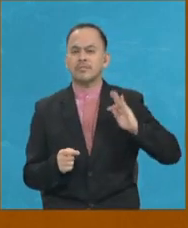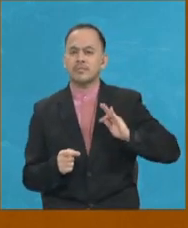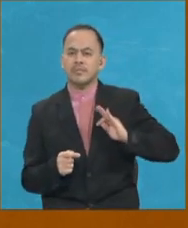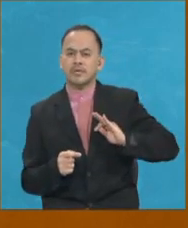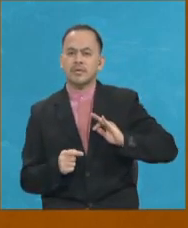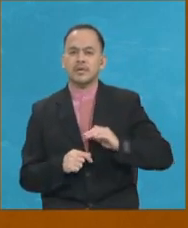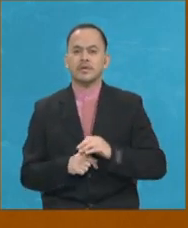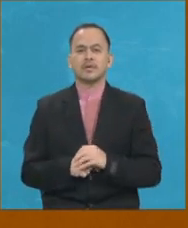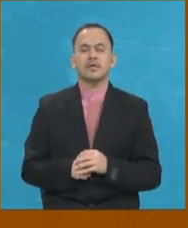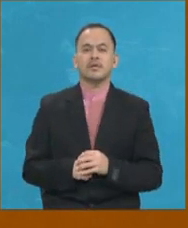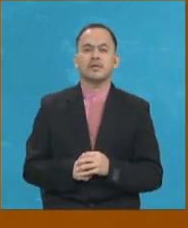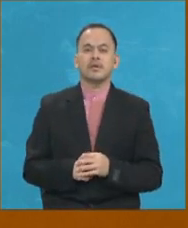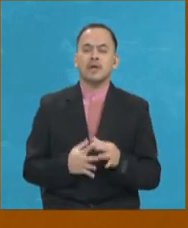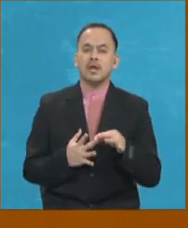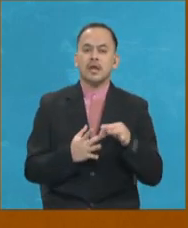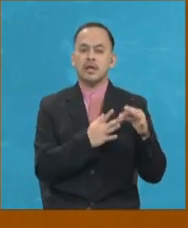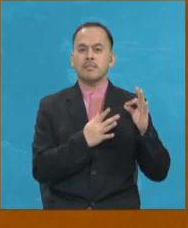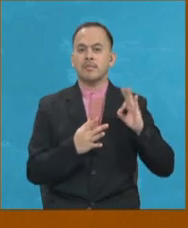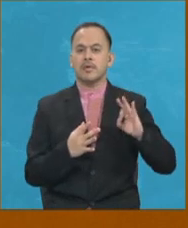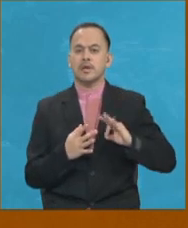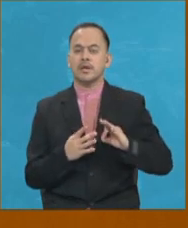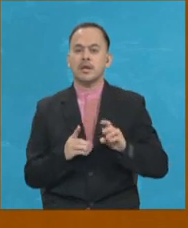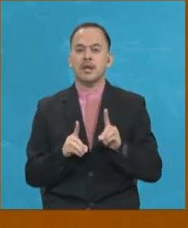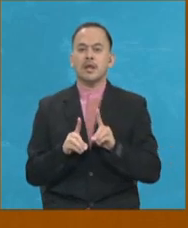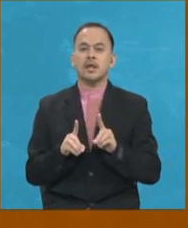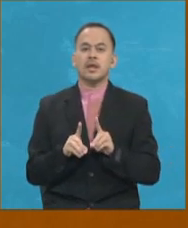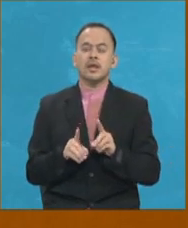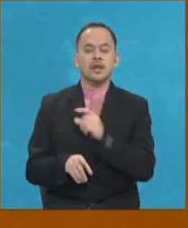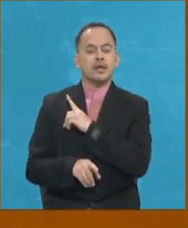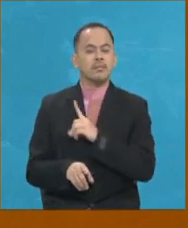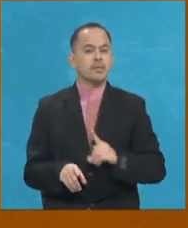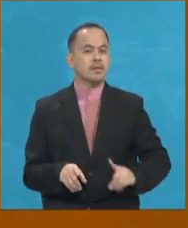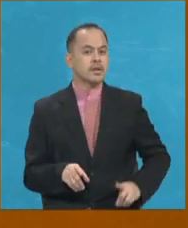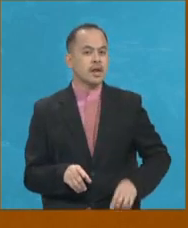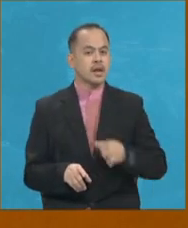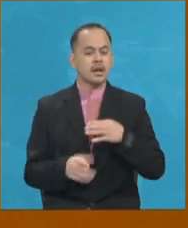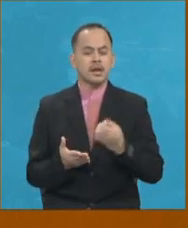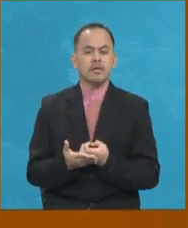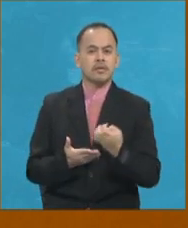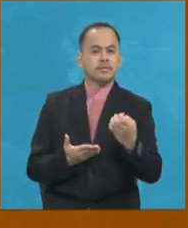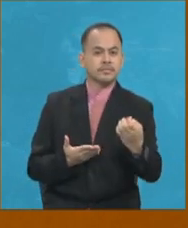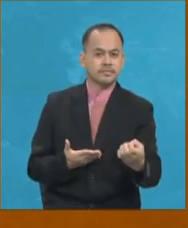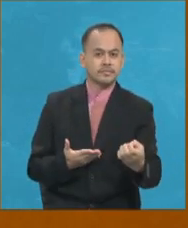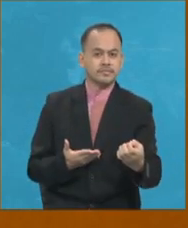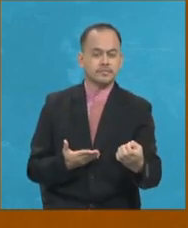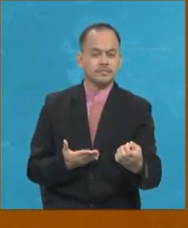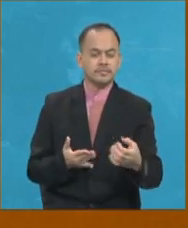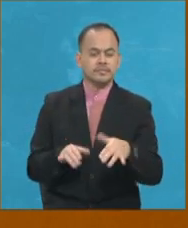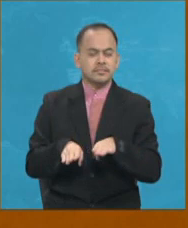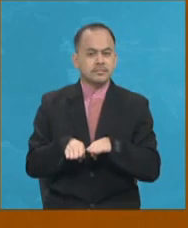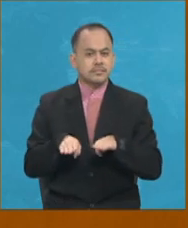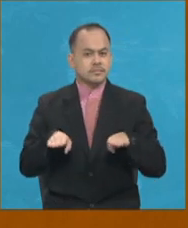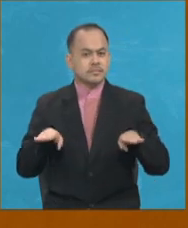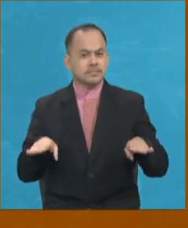khasnya manfaat di bidang diplomasi dan ekonomi kestabilan